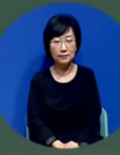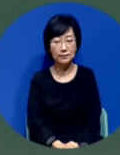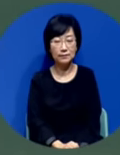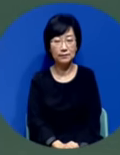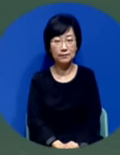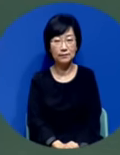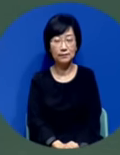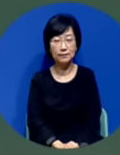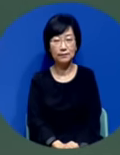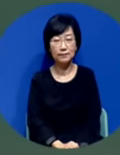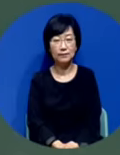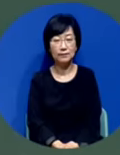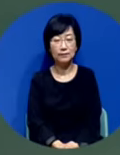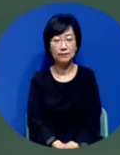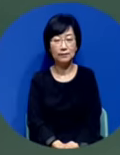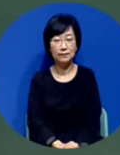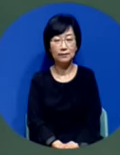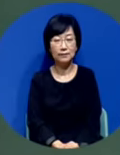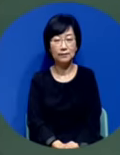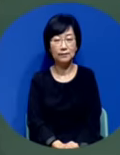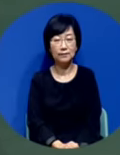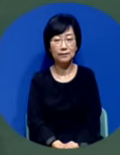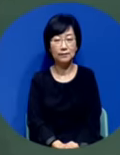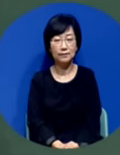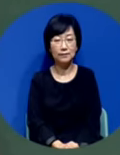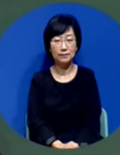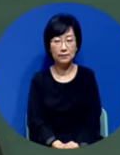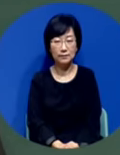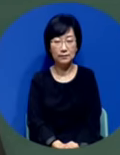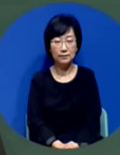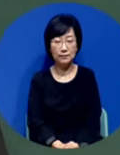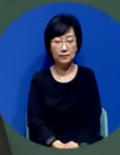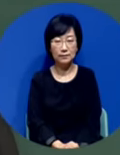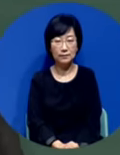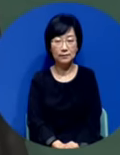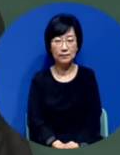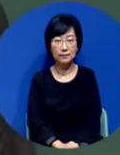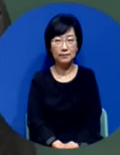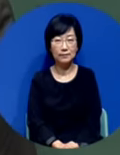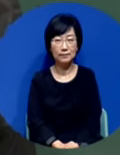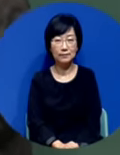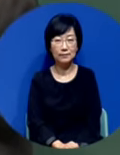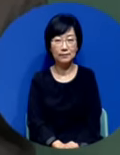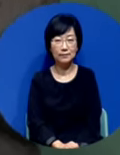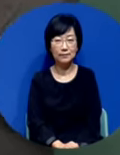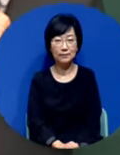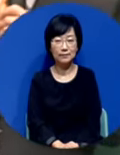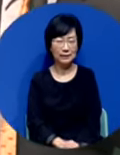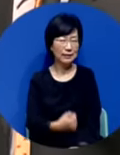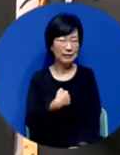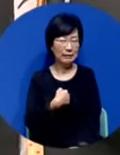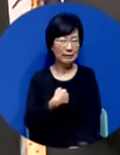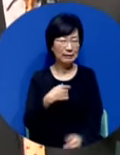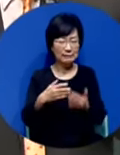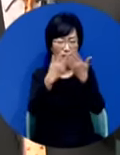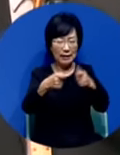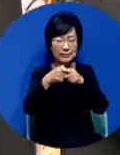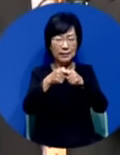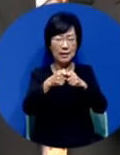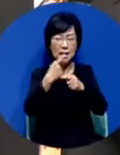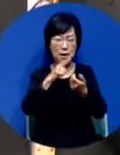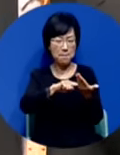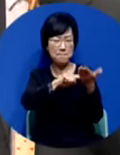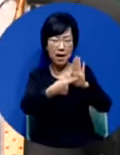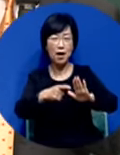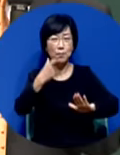참, 그래서 여러 가지 일이 많습니다. 말을 일일이 다 못하니까 제가 얼굴이 이래 된 거예요.